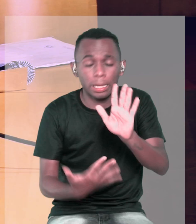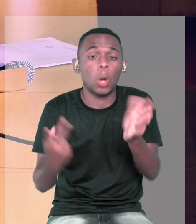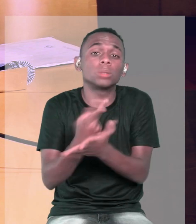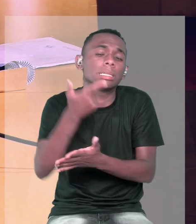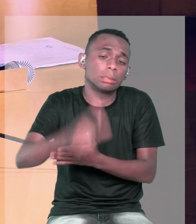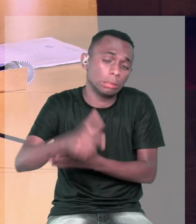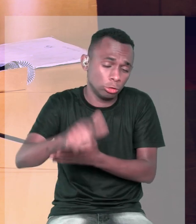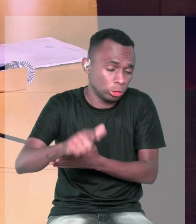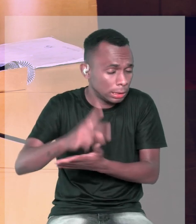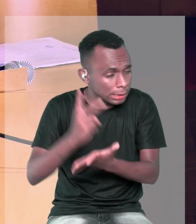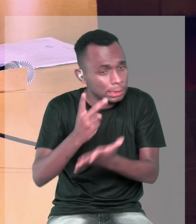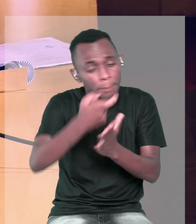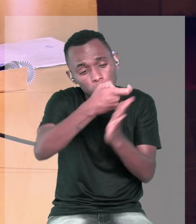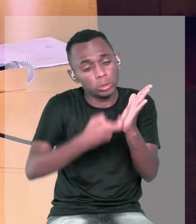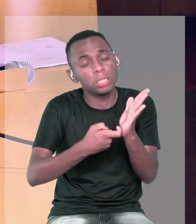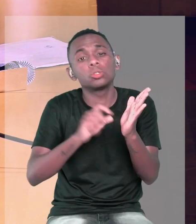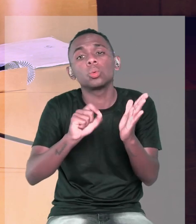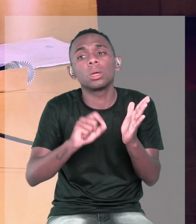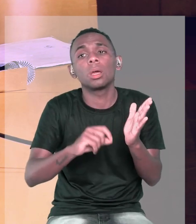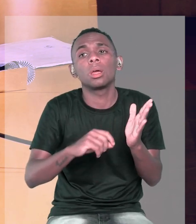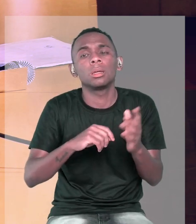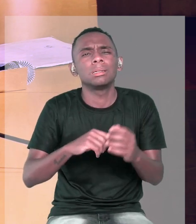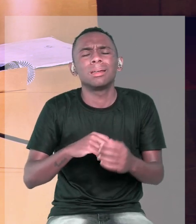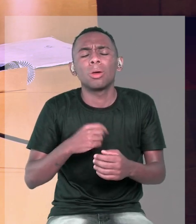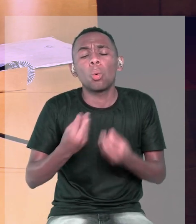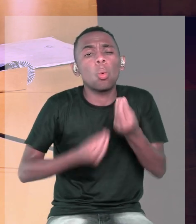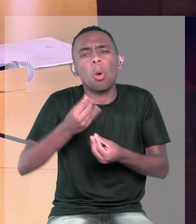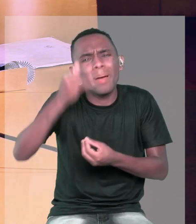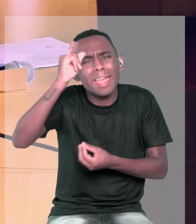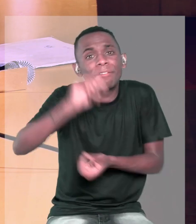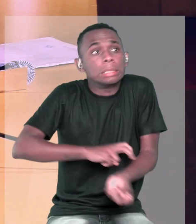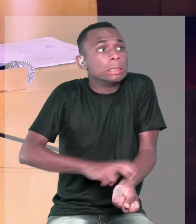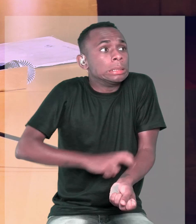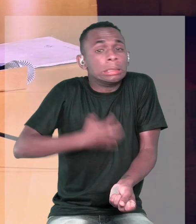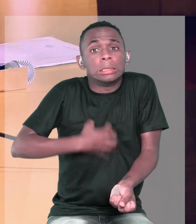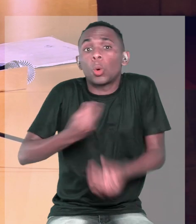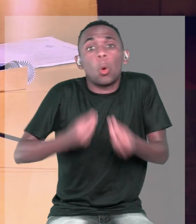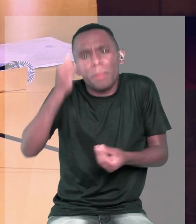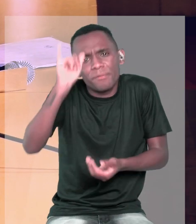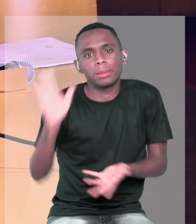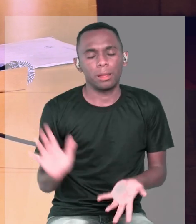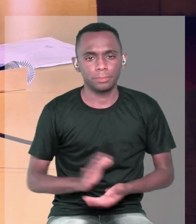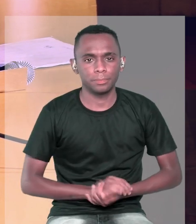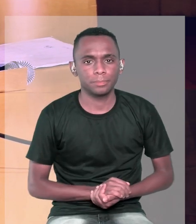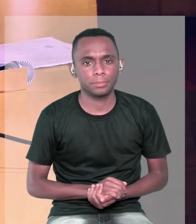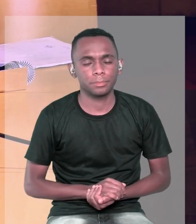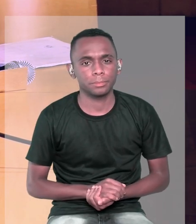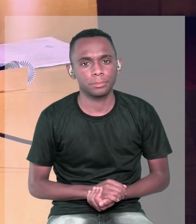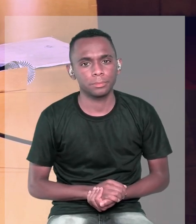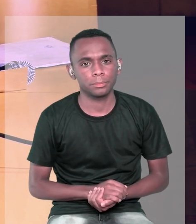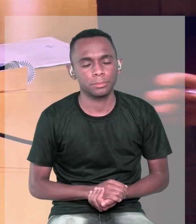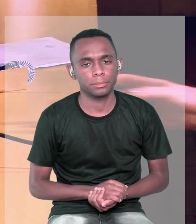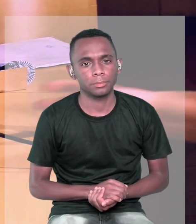frequentemente nesses textos. Como não ficar com raiva? Quand vous vous mettez en colère, évidemment